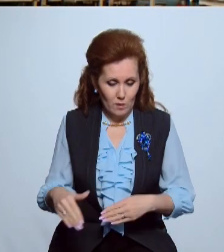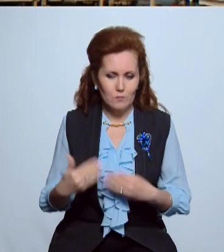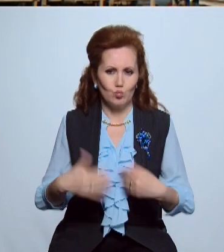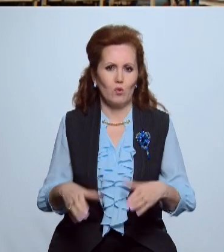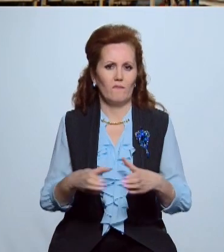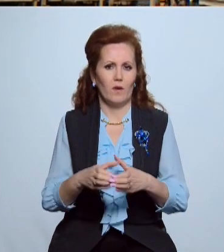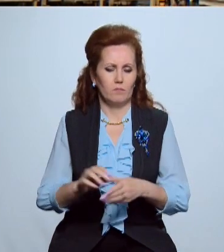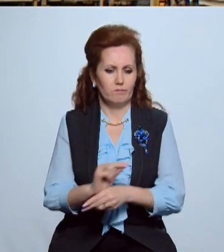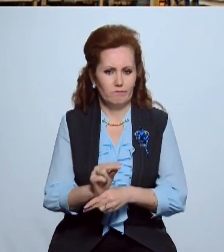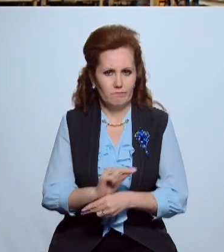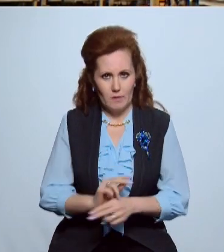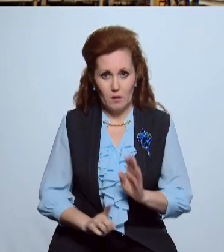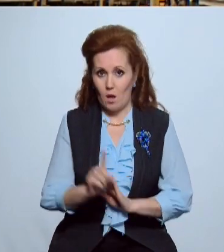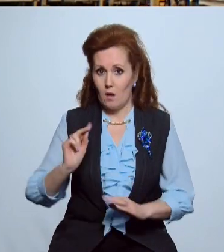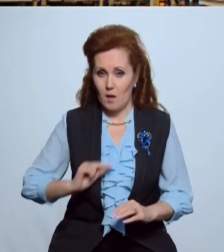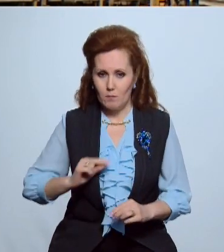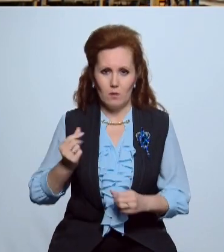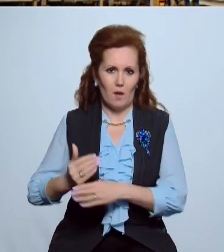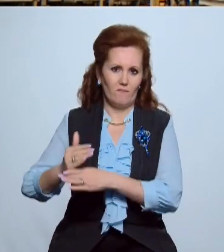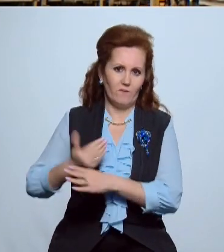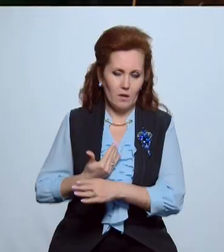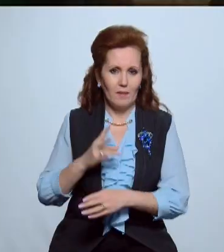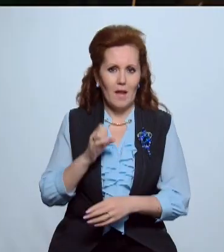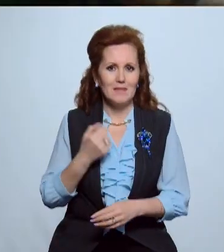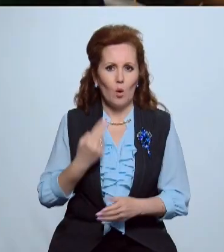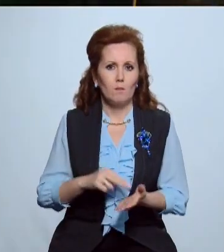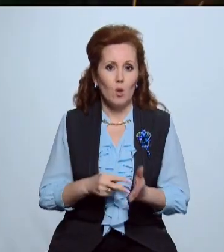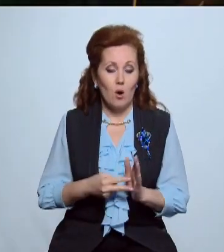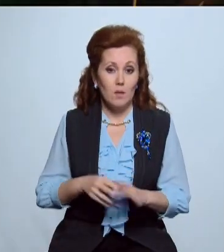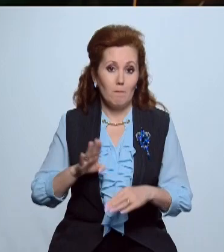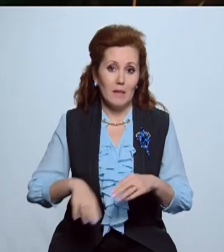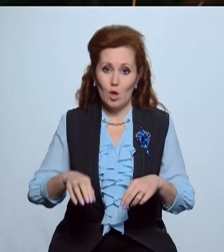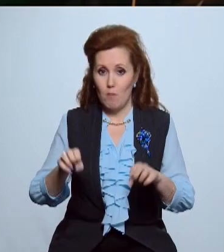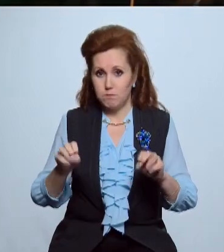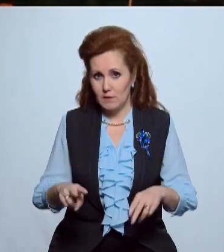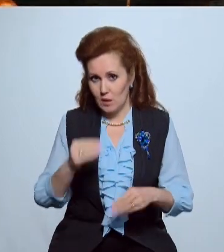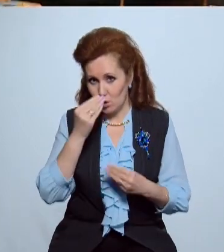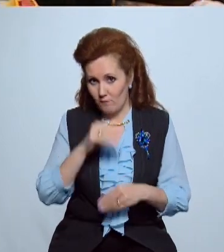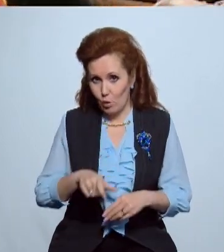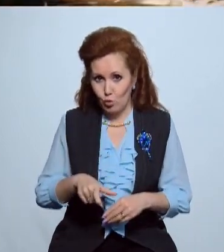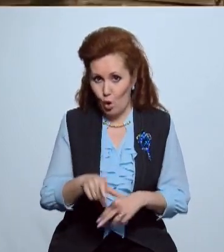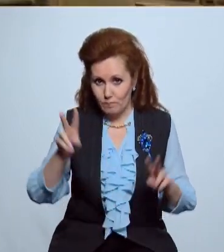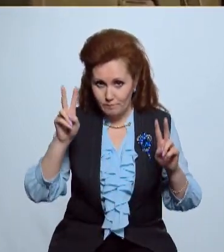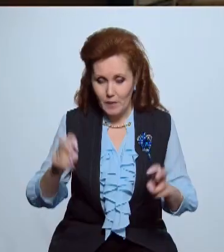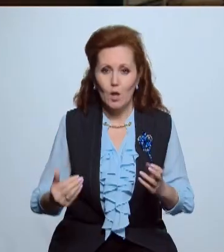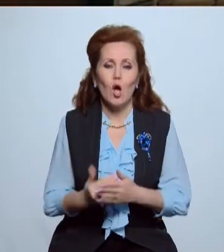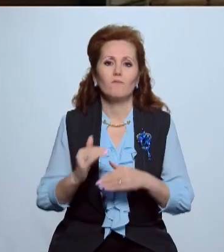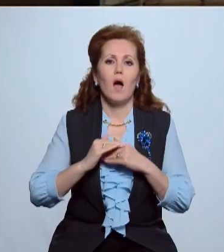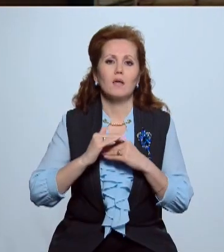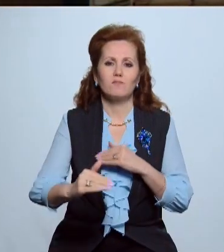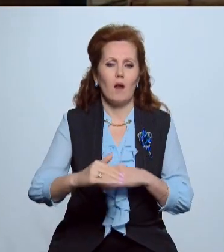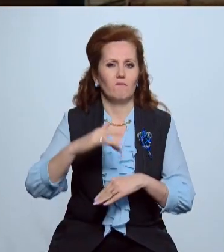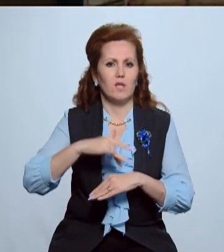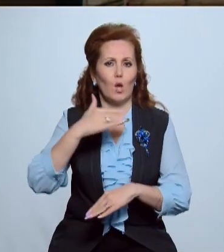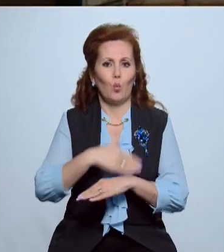к работе. Город получил средства по нацпроекту «Безопасные и качественные дороги». Новый асфальт появится в центре на улицах Карла